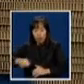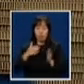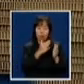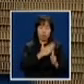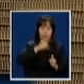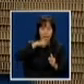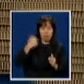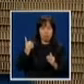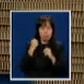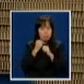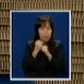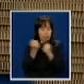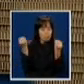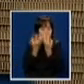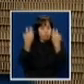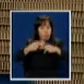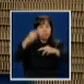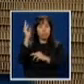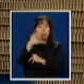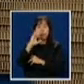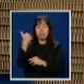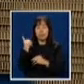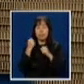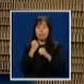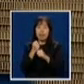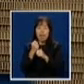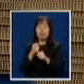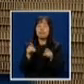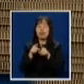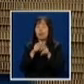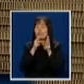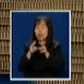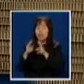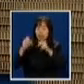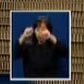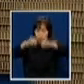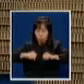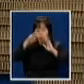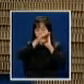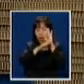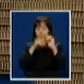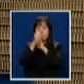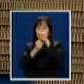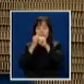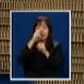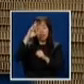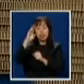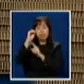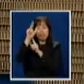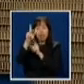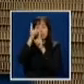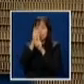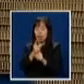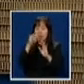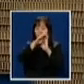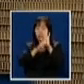จะมีการปะทะกันแล้วก็จะใช้กระบวนการตามที่ผมได้เล่าให้ฟังนะครับคือตามข้อตกลงเมื่อปี2543ผ่านกระบวนการทางรัฐสภ